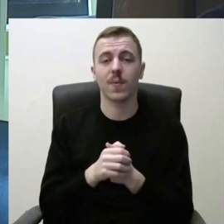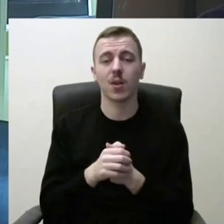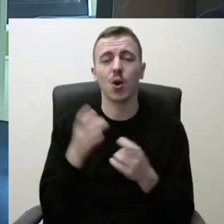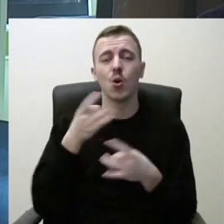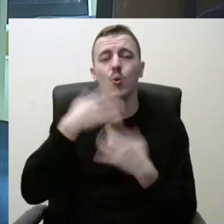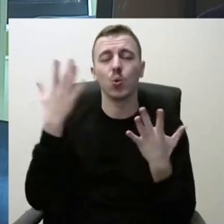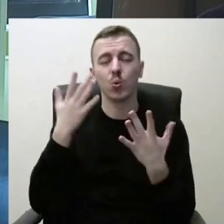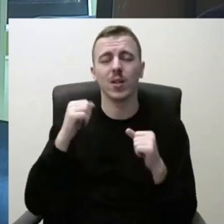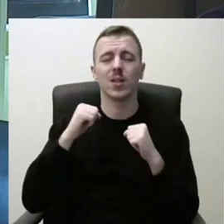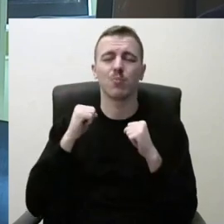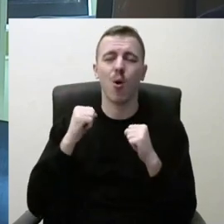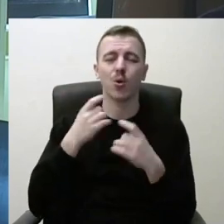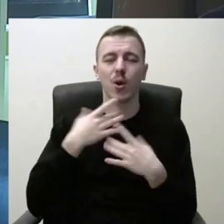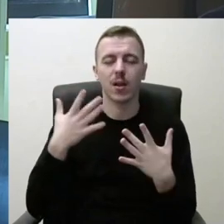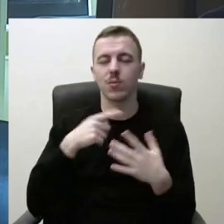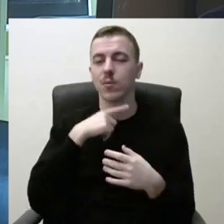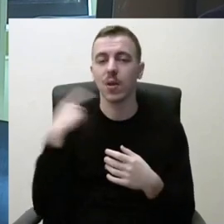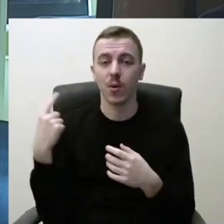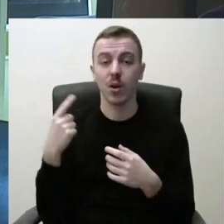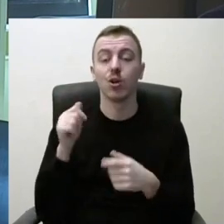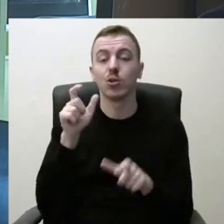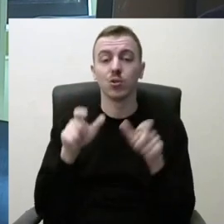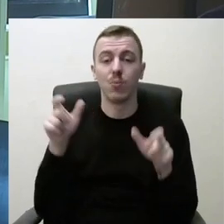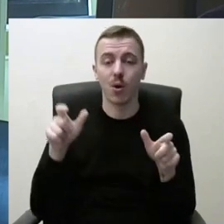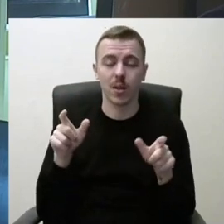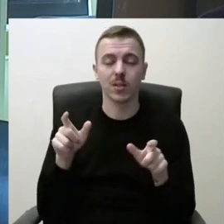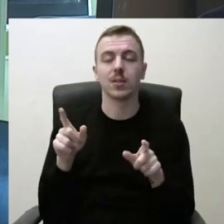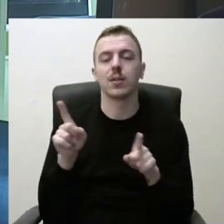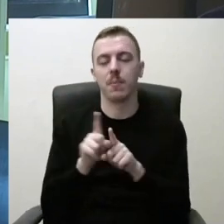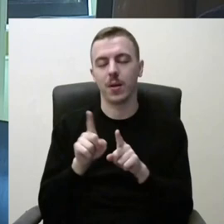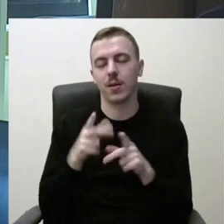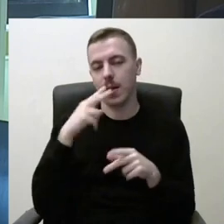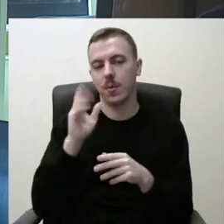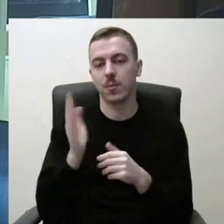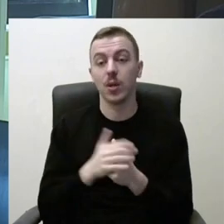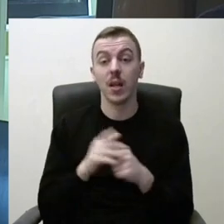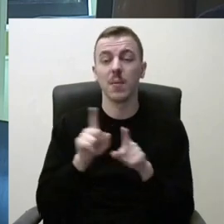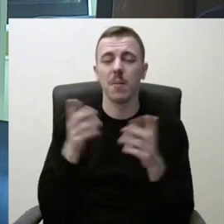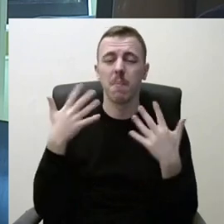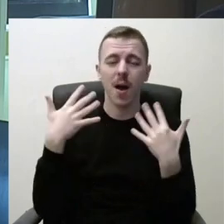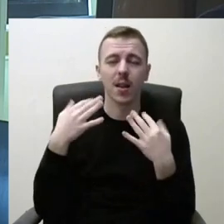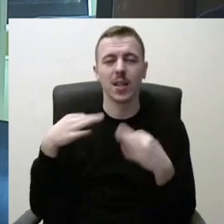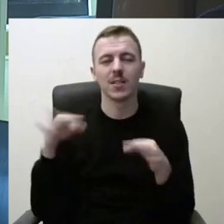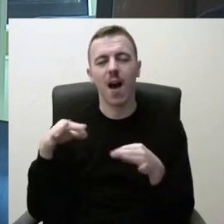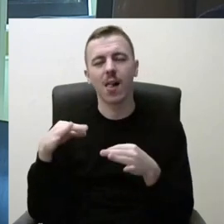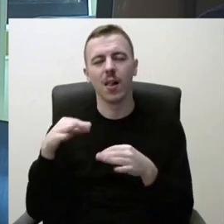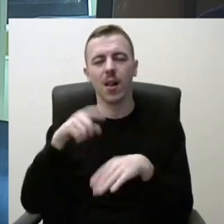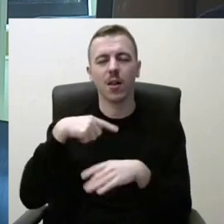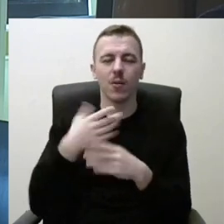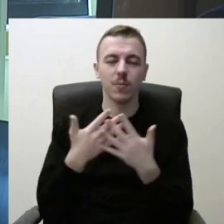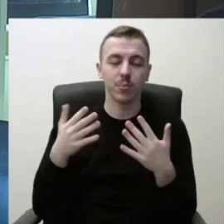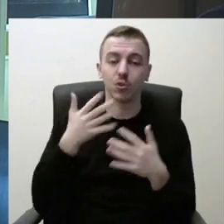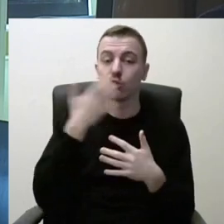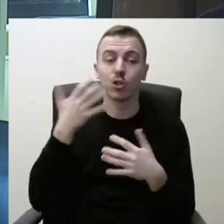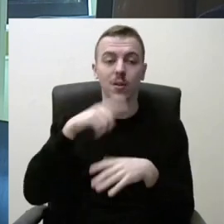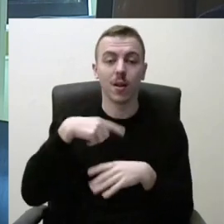kultūrinių ir sporto renginių gausa, žmonės plus parkai, visa laisvalaikio infrastruktūra šiltojų metų laiku,